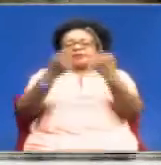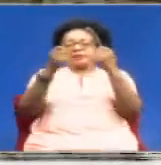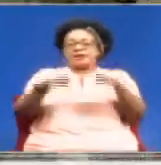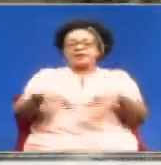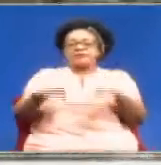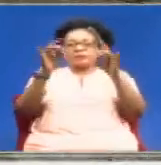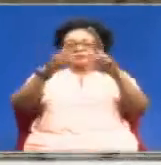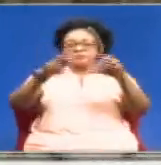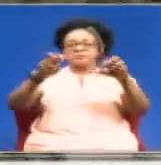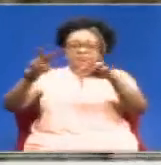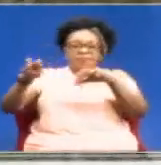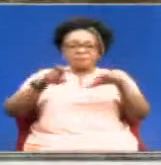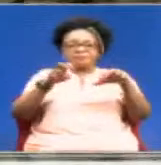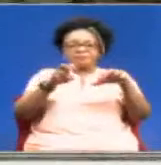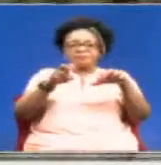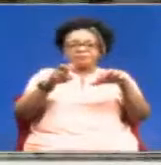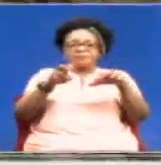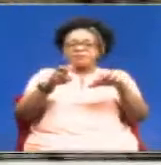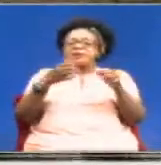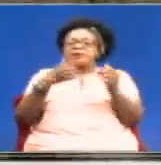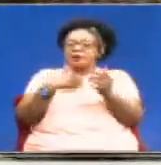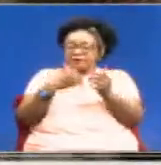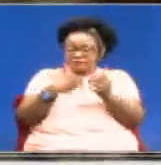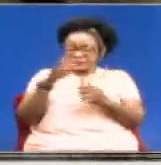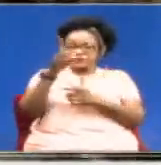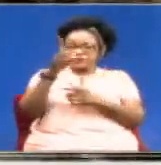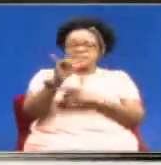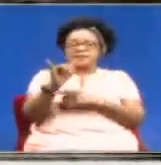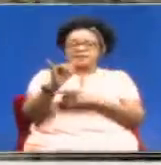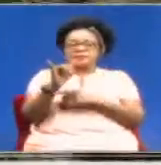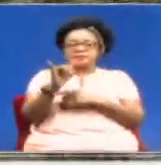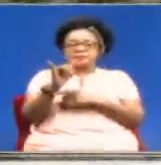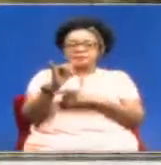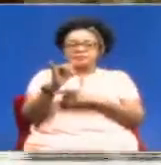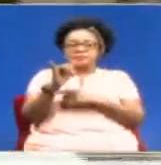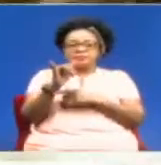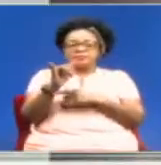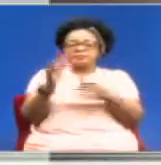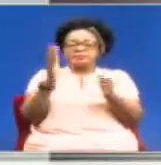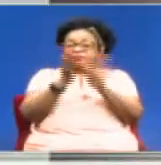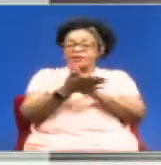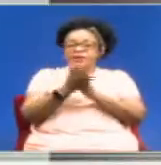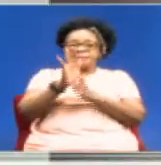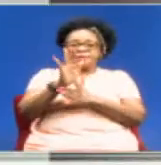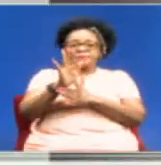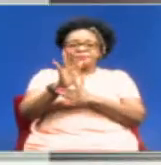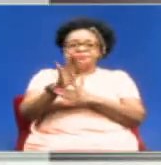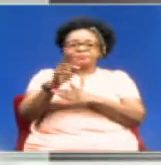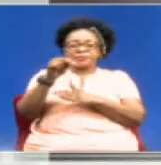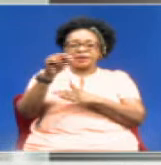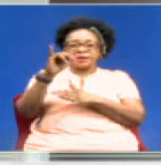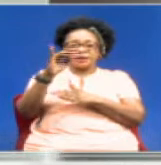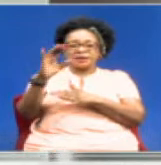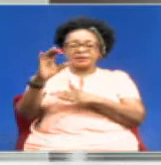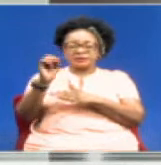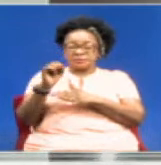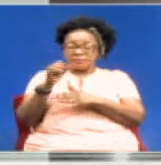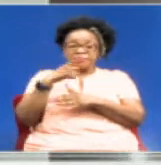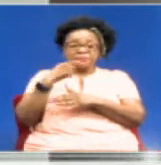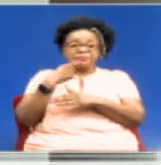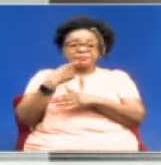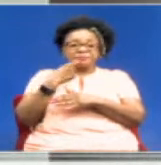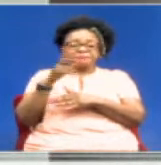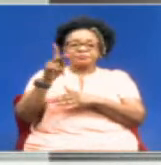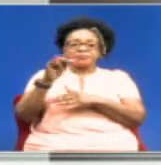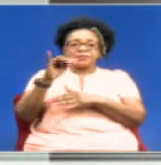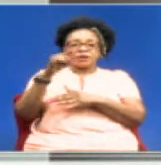msako lipo na kitengo cha ujasusi nchini. Kwenye faili yake, NIS inasema mshukiwa